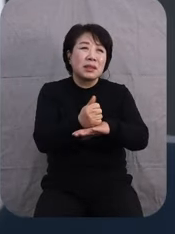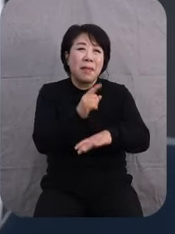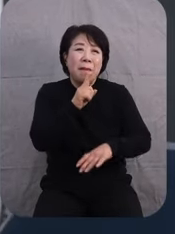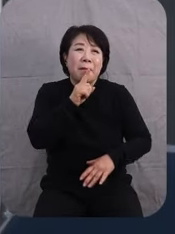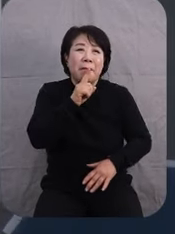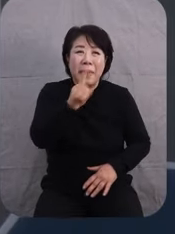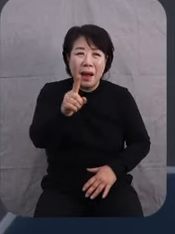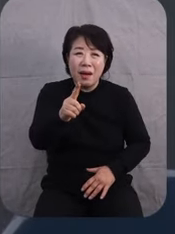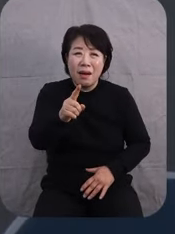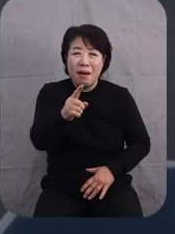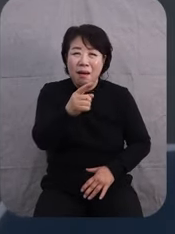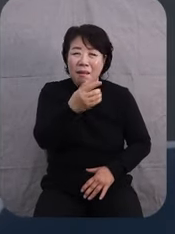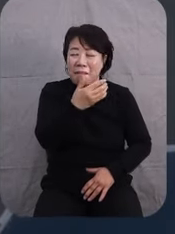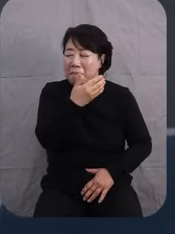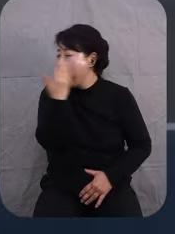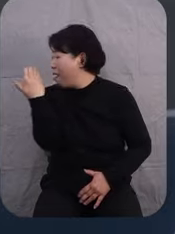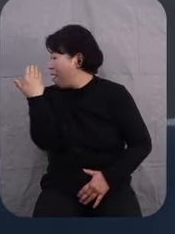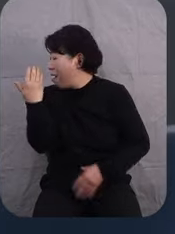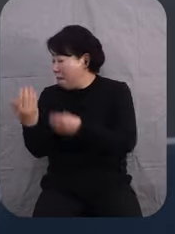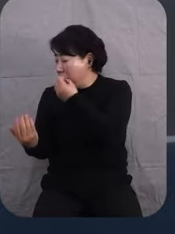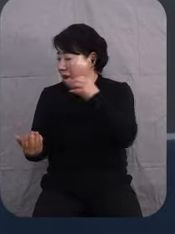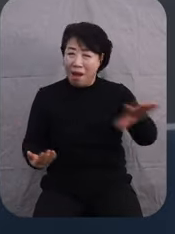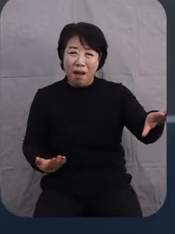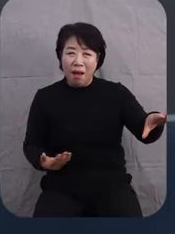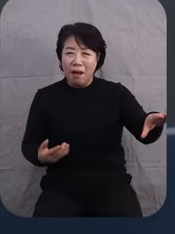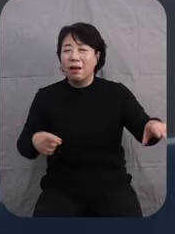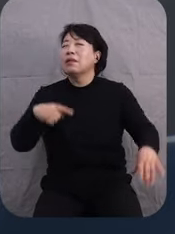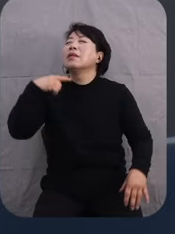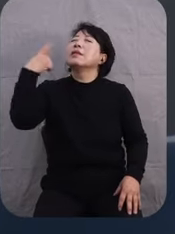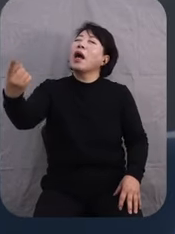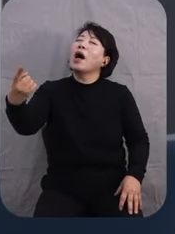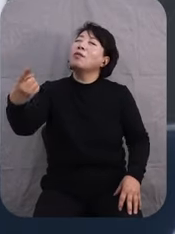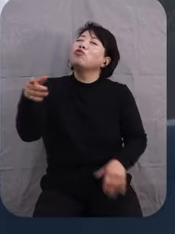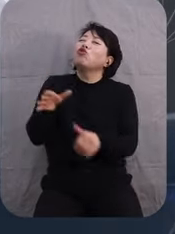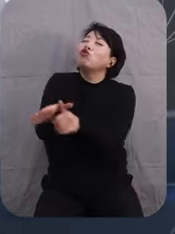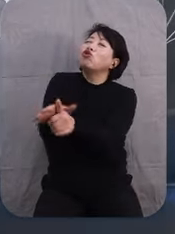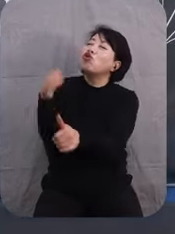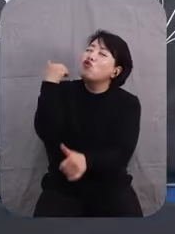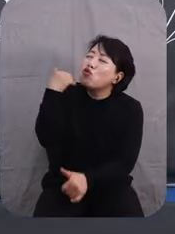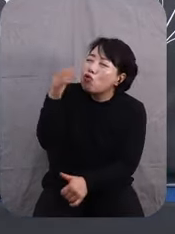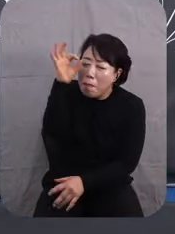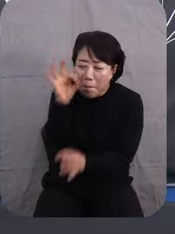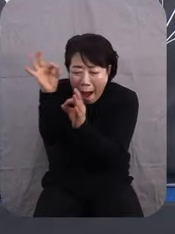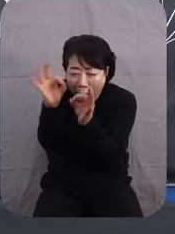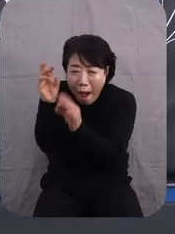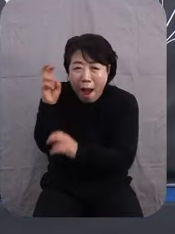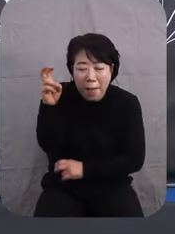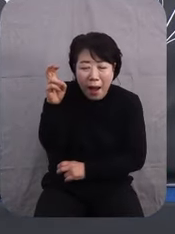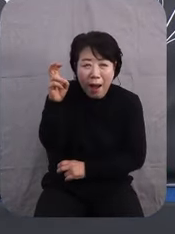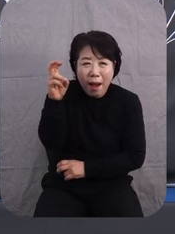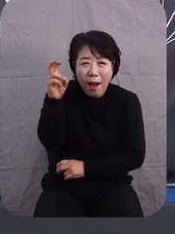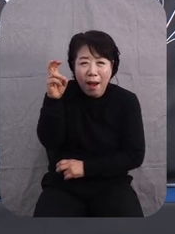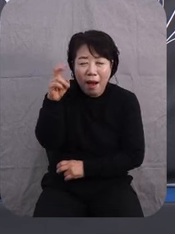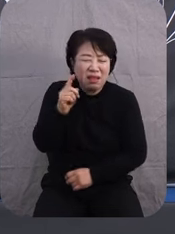채 다음 사냥을 준비하고 있겠지. 더러운 제 속성 버리지